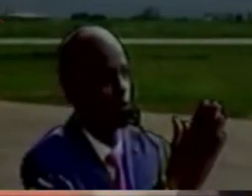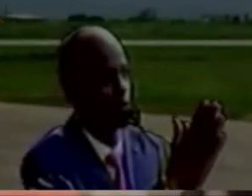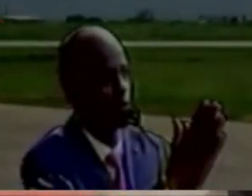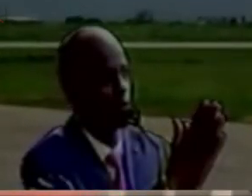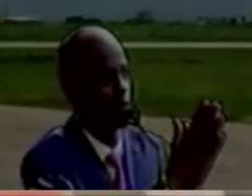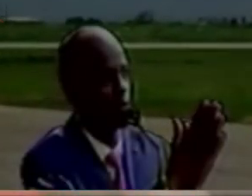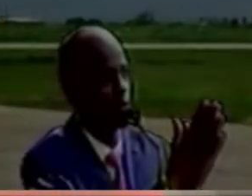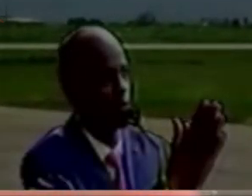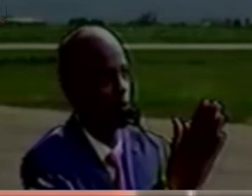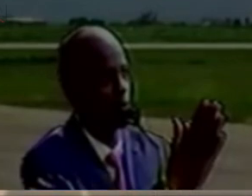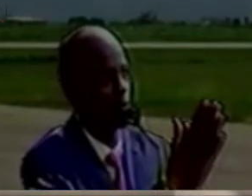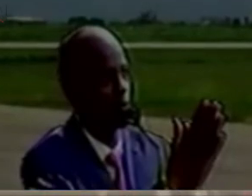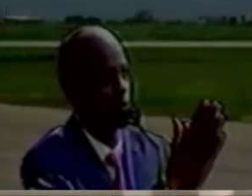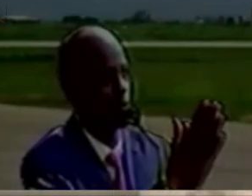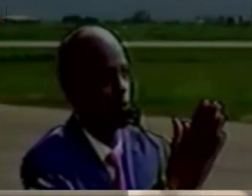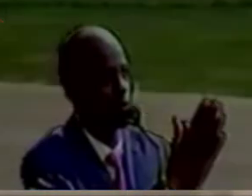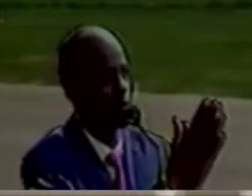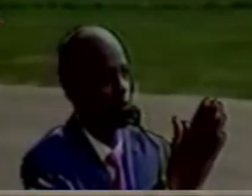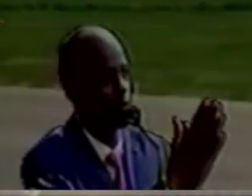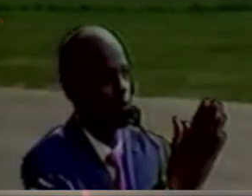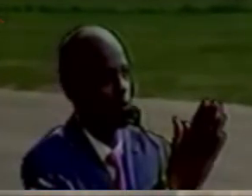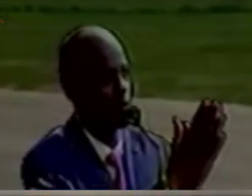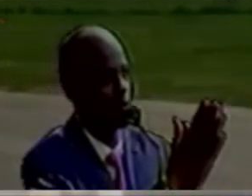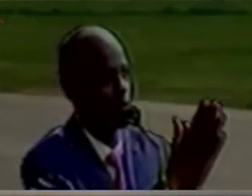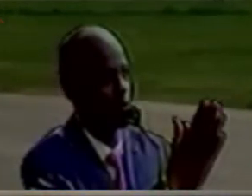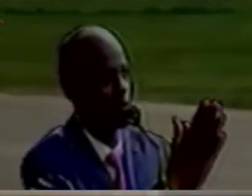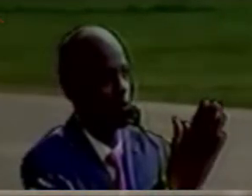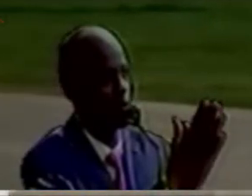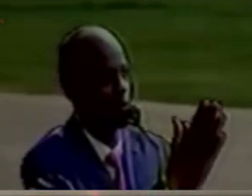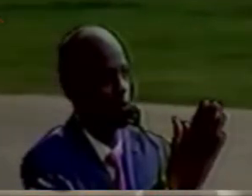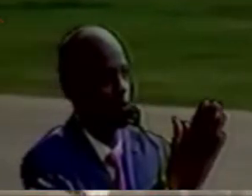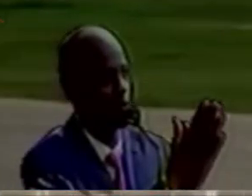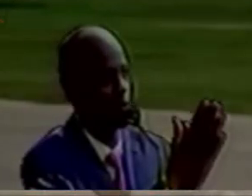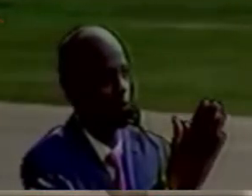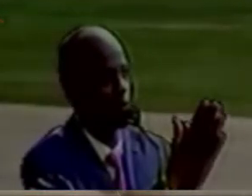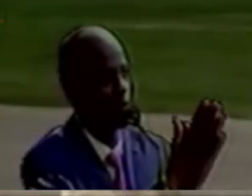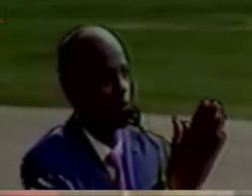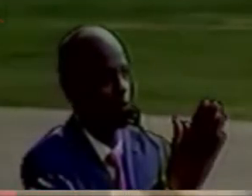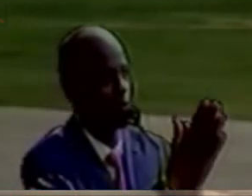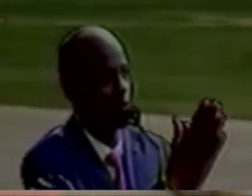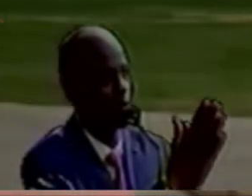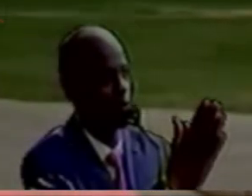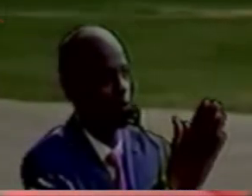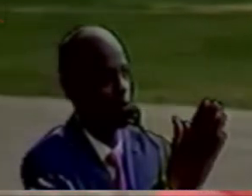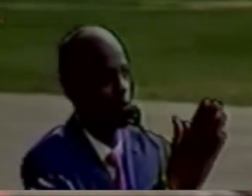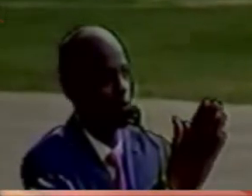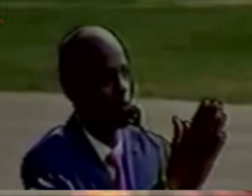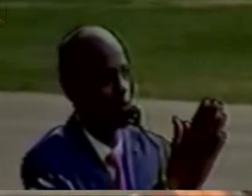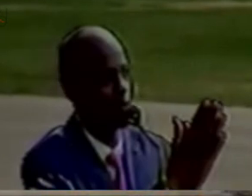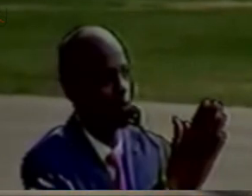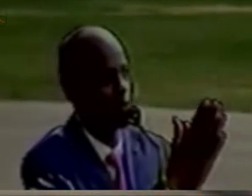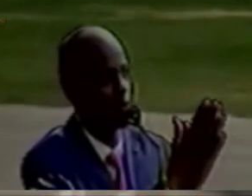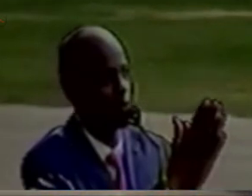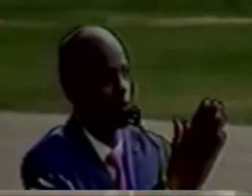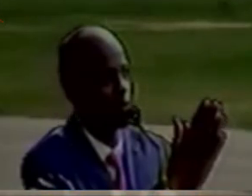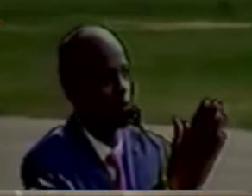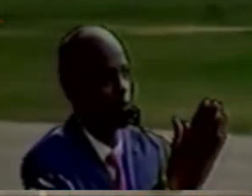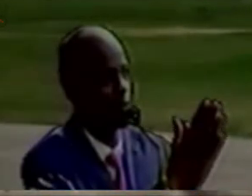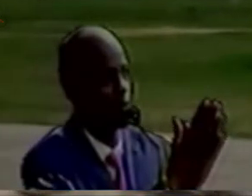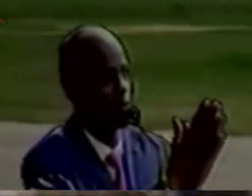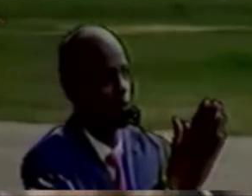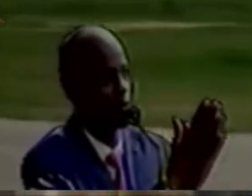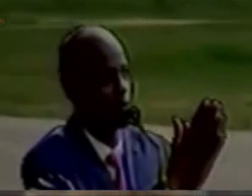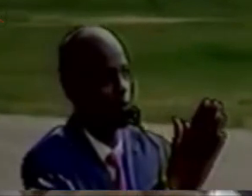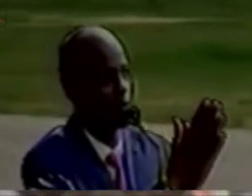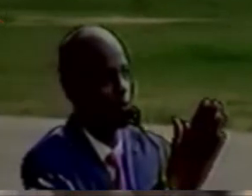Yon l'autre fois, go, bonjour, bonsoir tout le monde. Merci pour fidélité nous avec l'équipe Mombad Media nan la, depuis Mombad de Police. C'est un plaisir pour nous rejoindre pour yon l'autre vidéo.